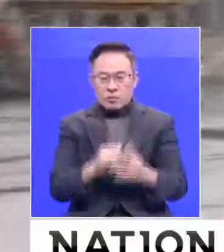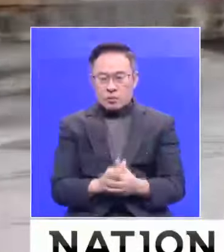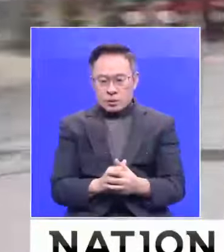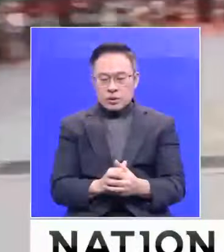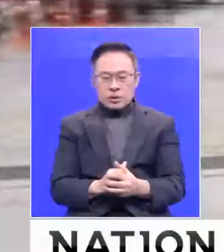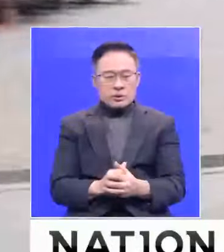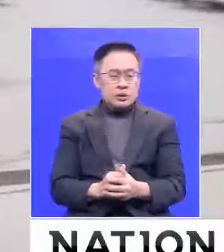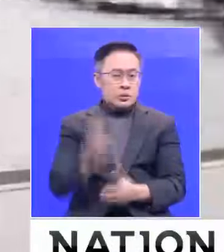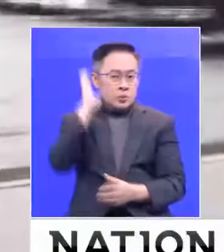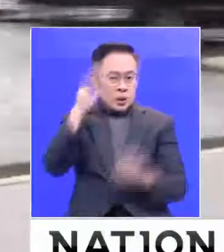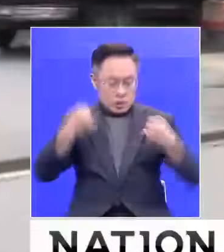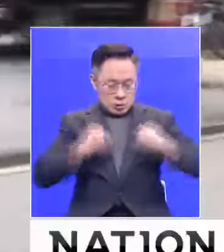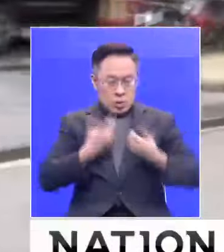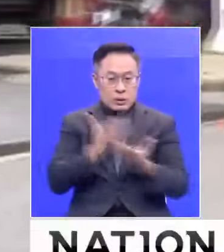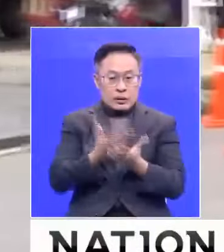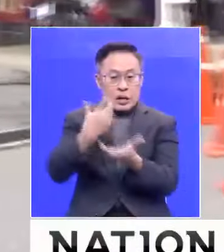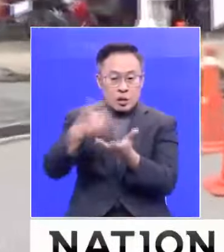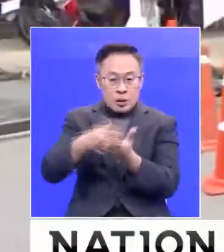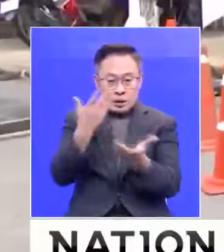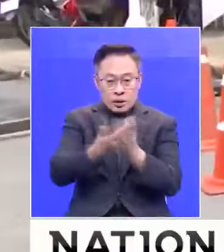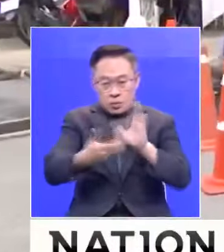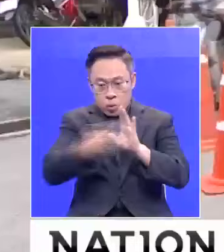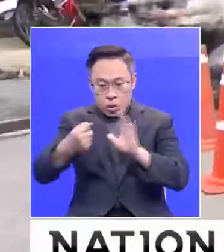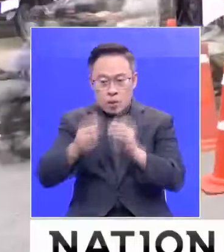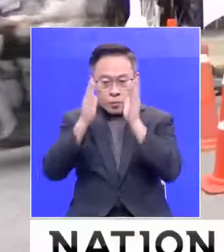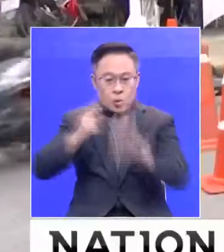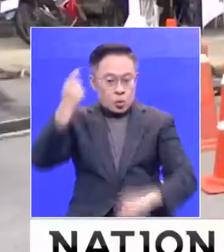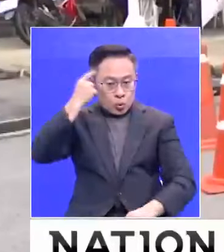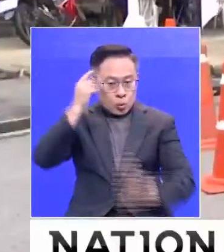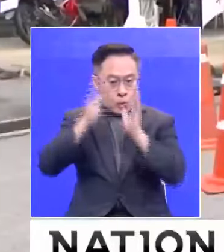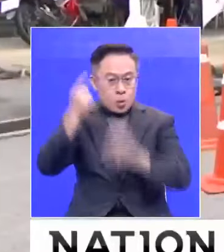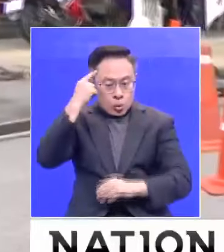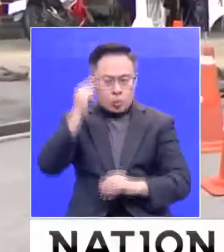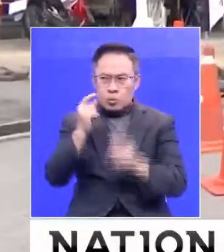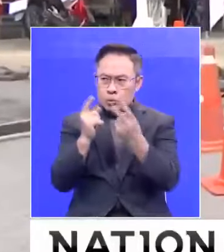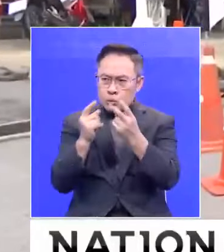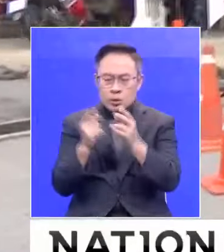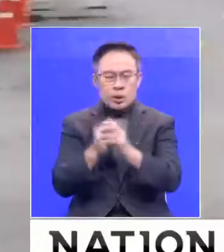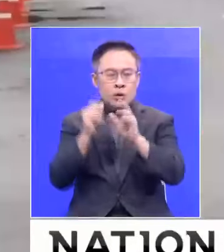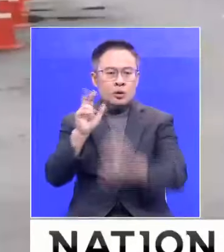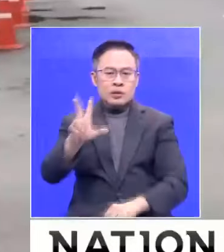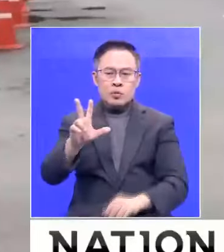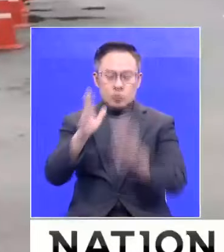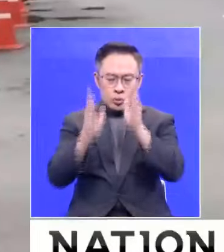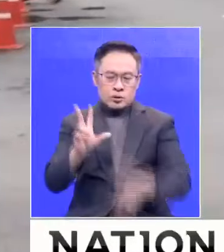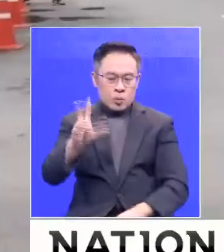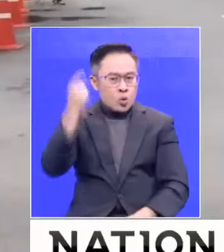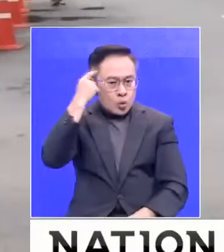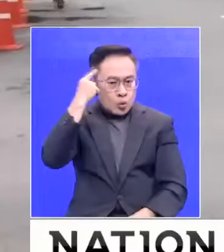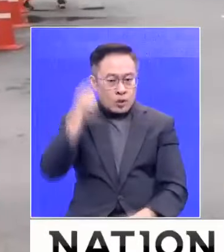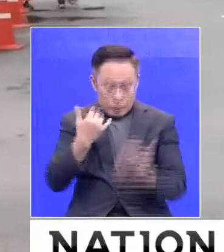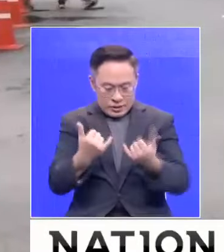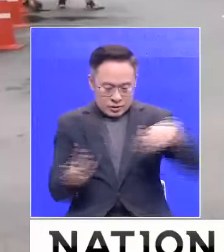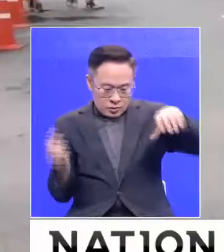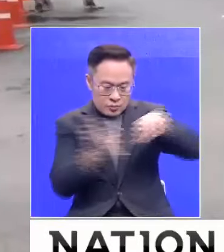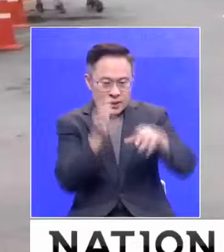ายเนี่ยก็ทราบว่าการเบิกเงินในครั้งนี้มีผู้รู้เห็นว่าจะมีการมาเบิกเงิน มากกว่า 2-3 คนซึ่งผู้เสียหายที่เดินท